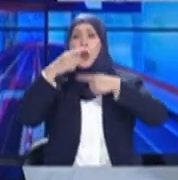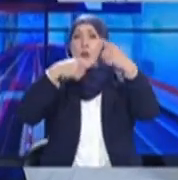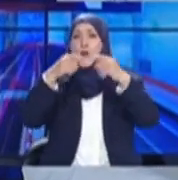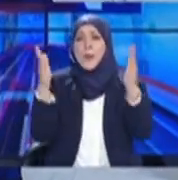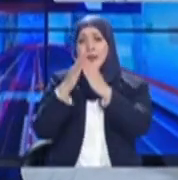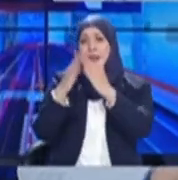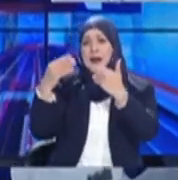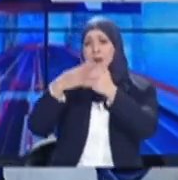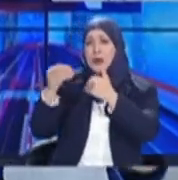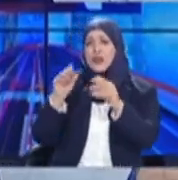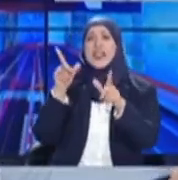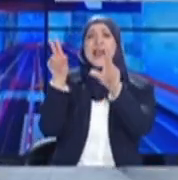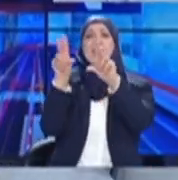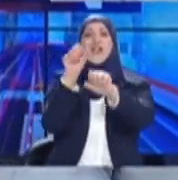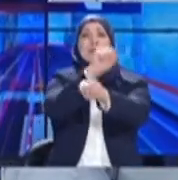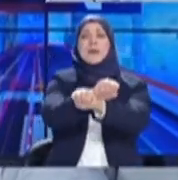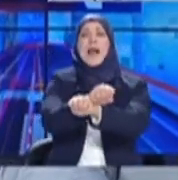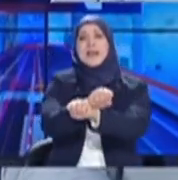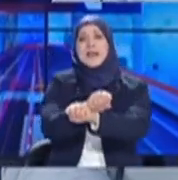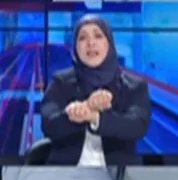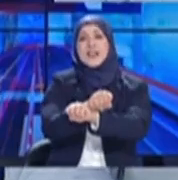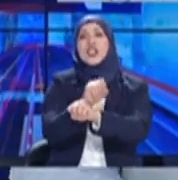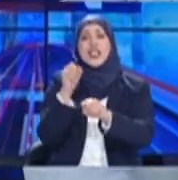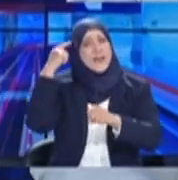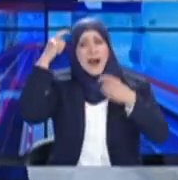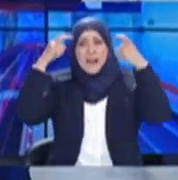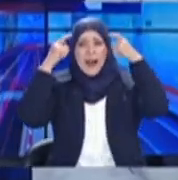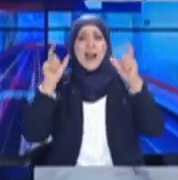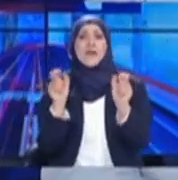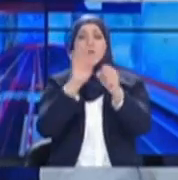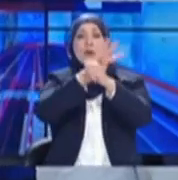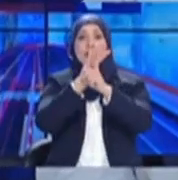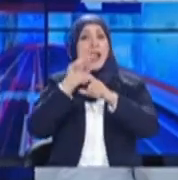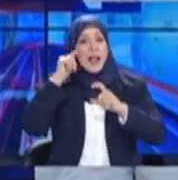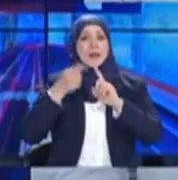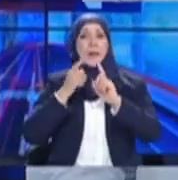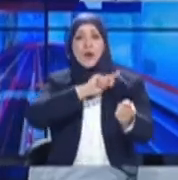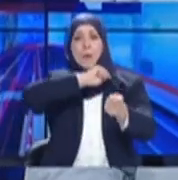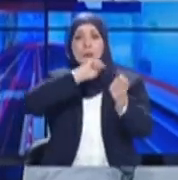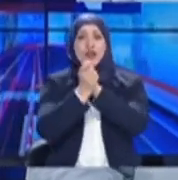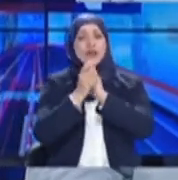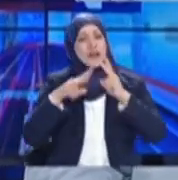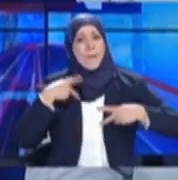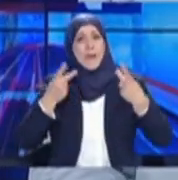امام هذا العدو لي اسمه قرونا طبعا وهذا مهم جدا انه اليوم ان يكون